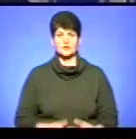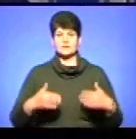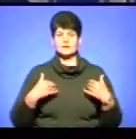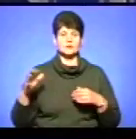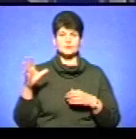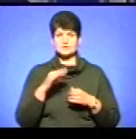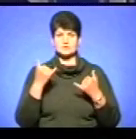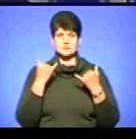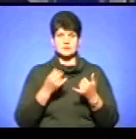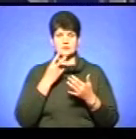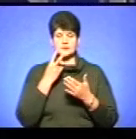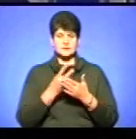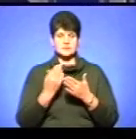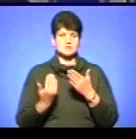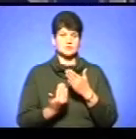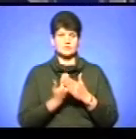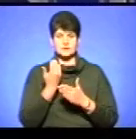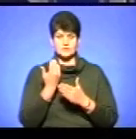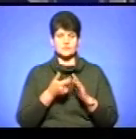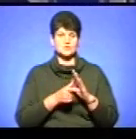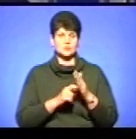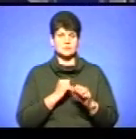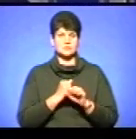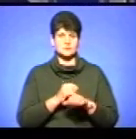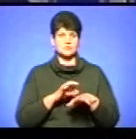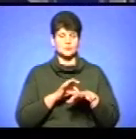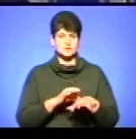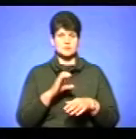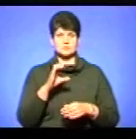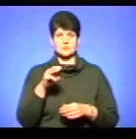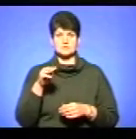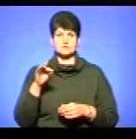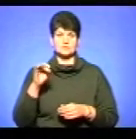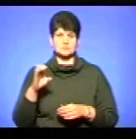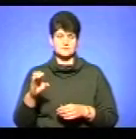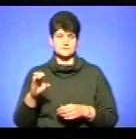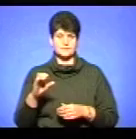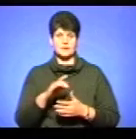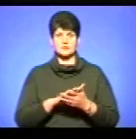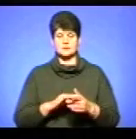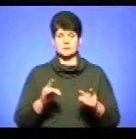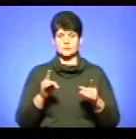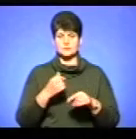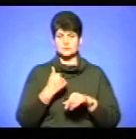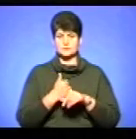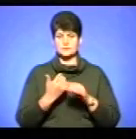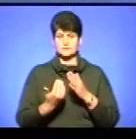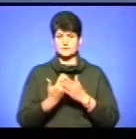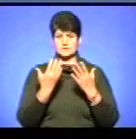вітаю усіх, хто зараз з нами. Ви дивитесь новини. У студії працює ведуча Соломія Струс. І далі коротко про головні події